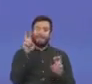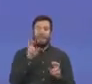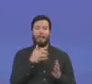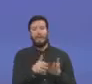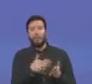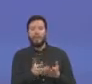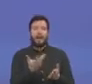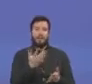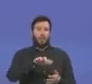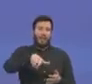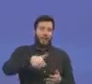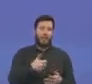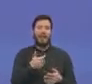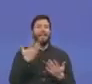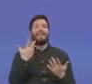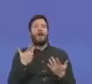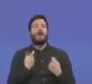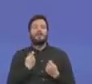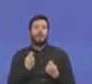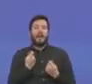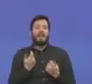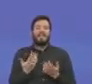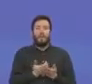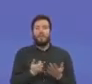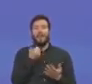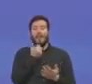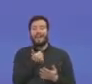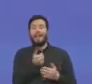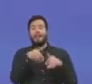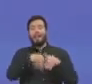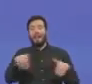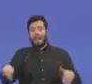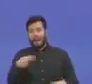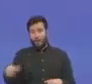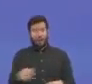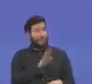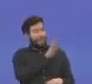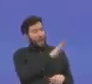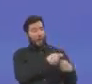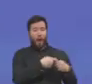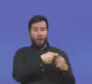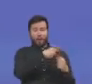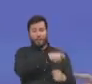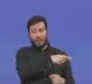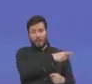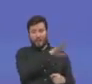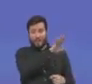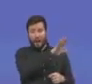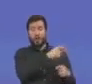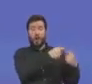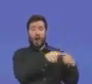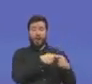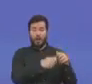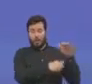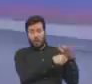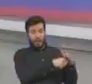neviem, nehospodárne požitej miliardy. Vy ako koaličný poslanec chcete tvrdíť, že vyjadrenia vášho koaličného šéfa sú nezmysly.